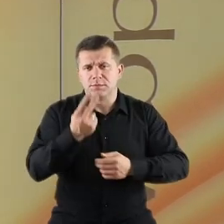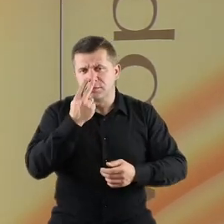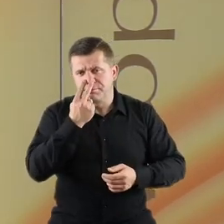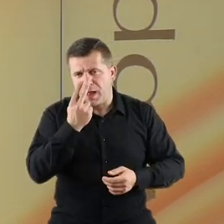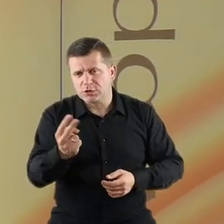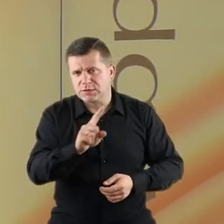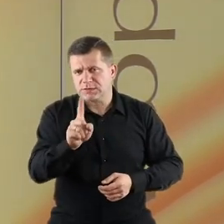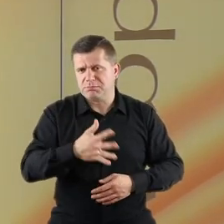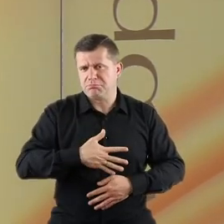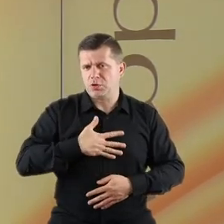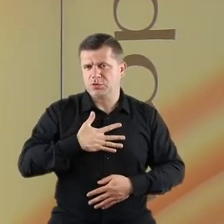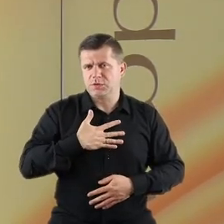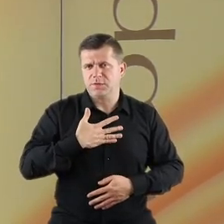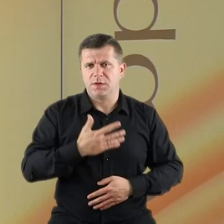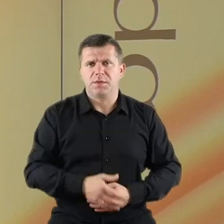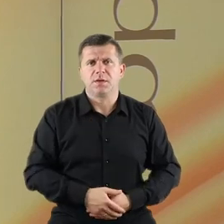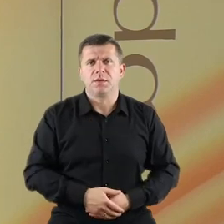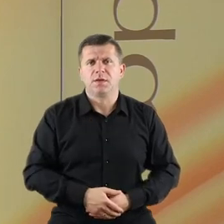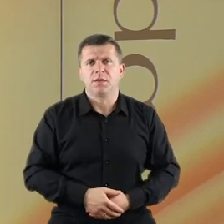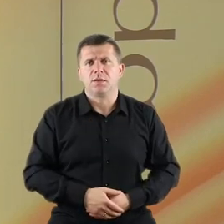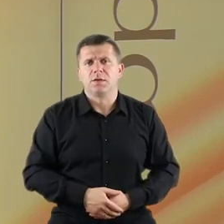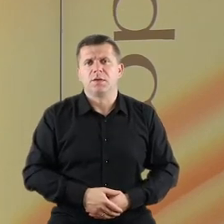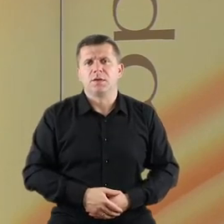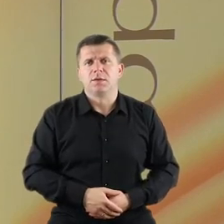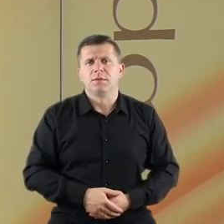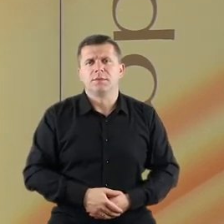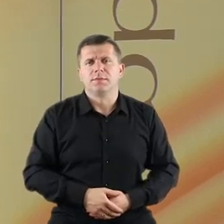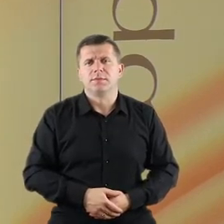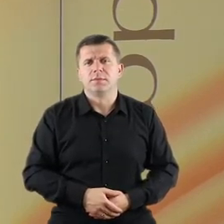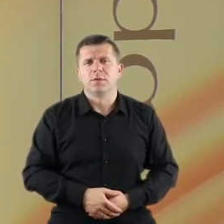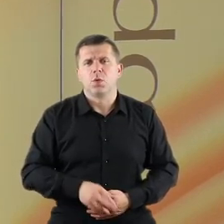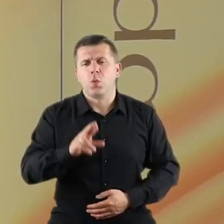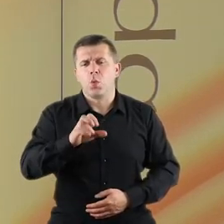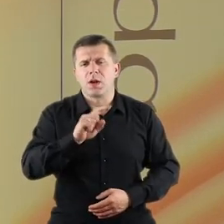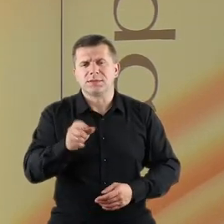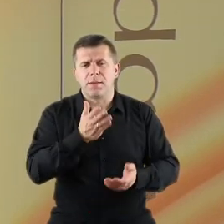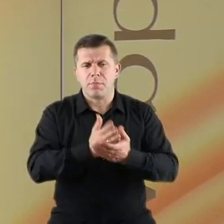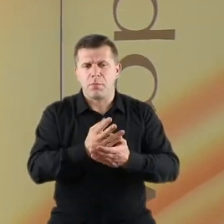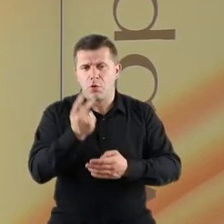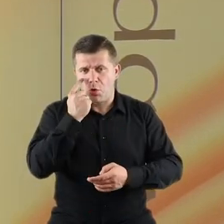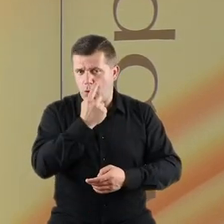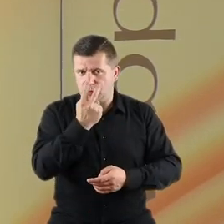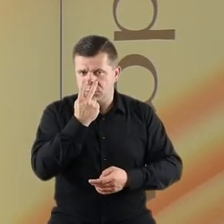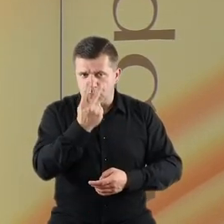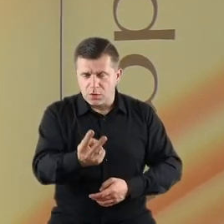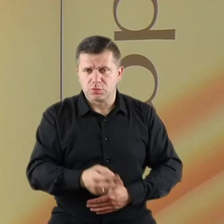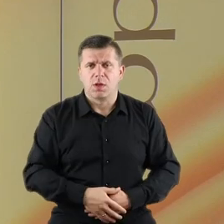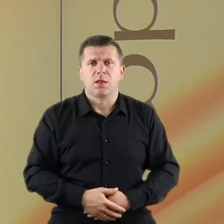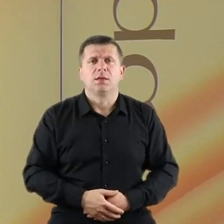podziwem chodzi wokół zdziwienie Duke urok rzucony za pomocą oczu spojrzenia wywrotka